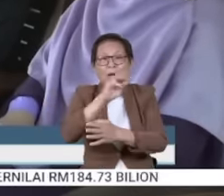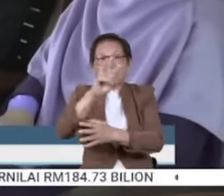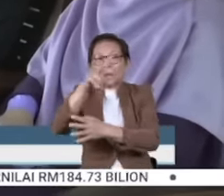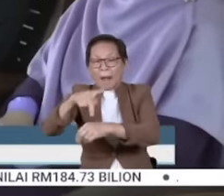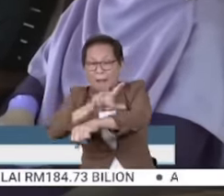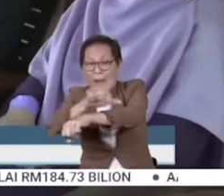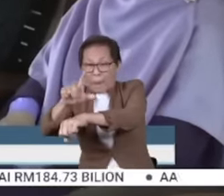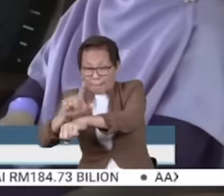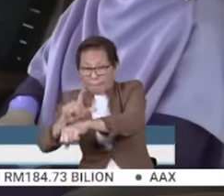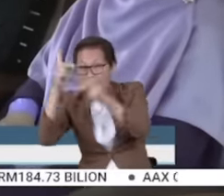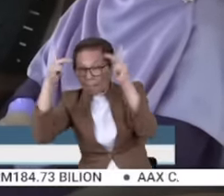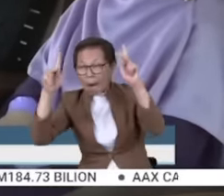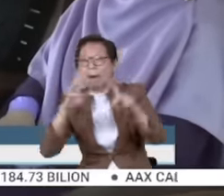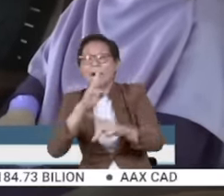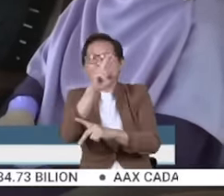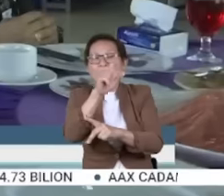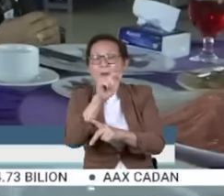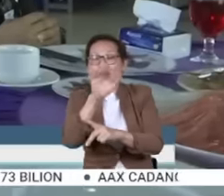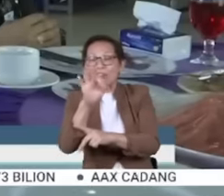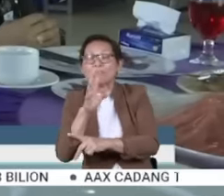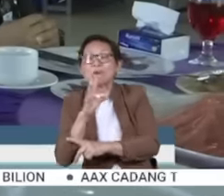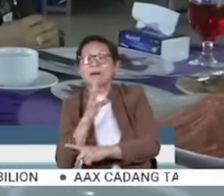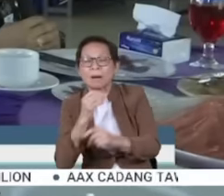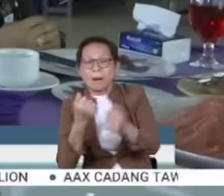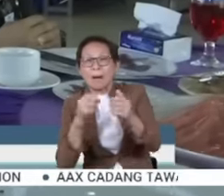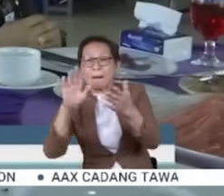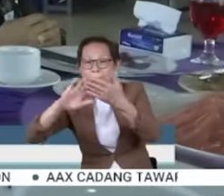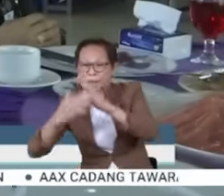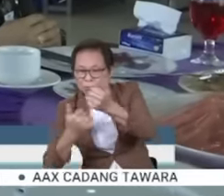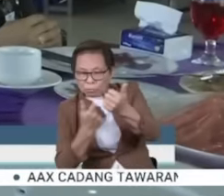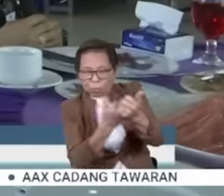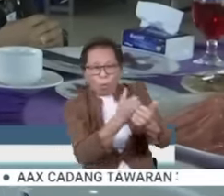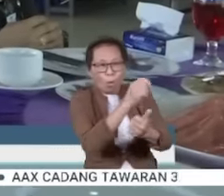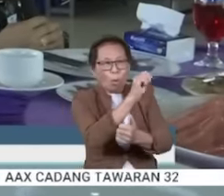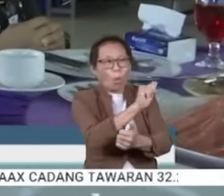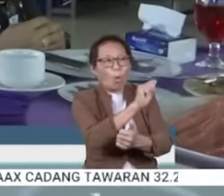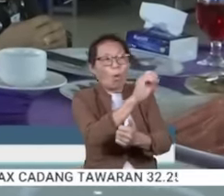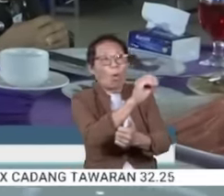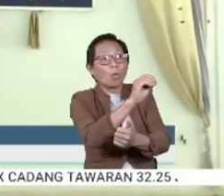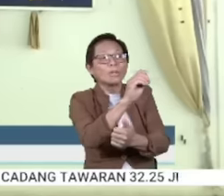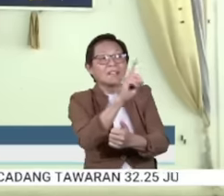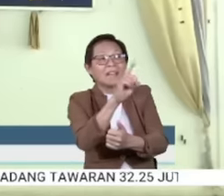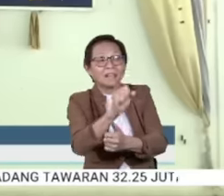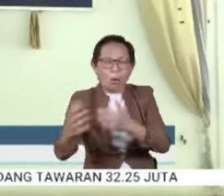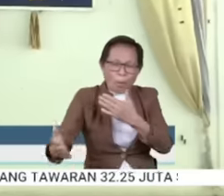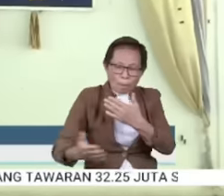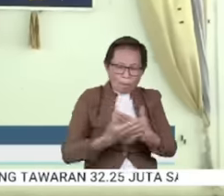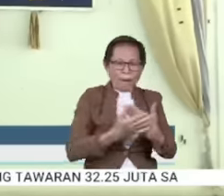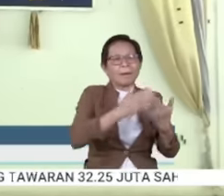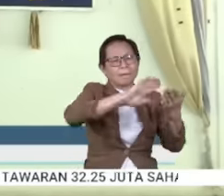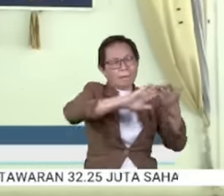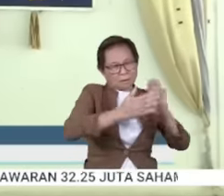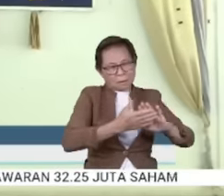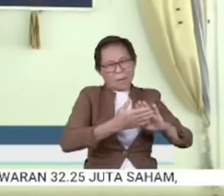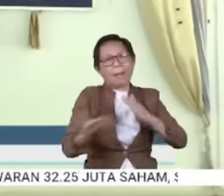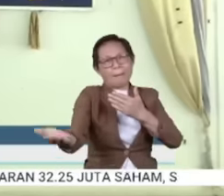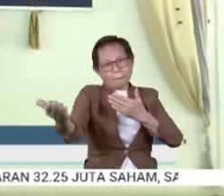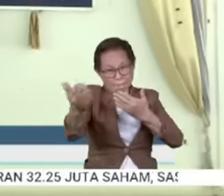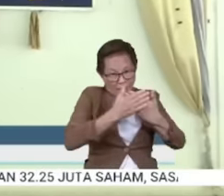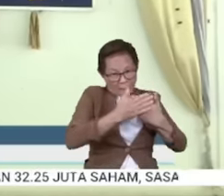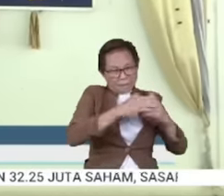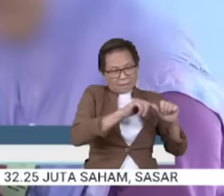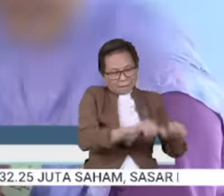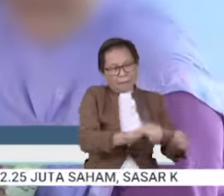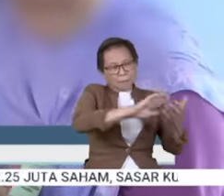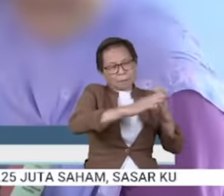Persekutuan Labuan Abdul Rauf yang pasti sehubungan masyarakat kepada ods untuk kembali kepada masyarakat adalah penting